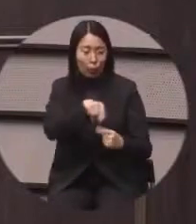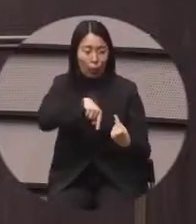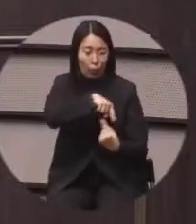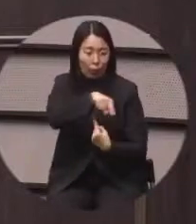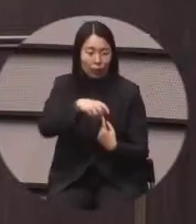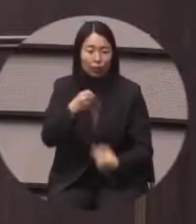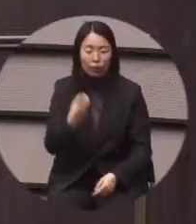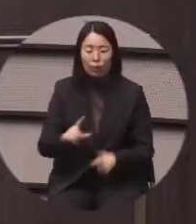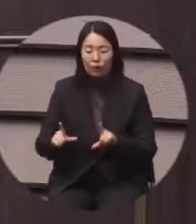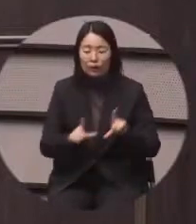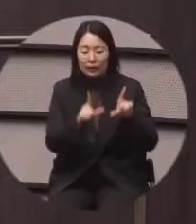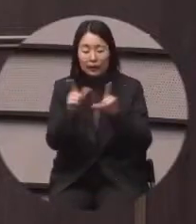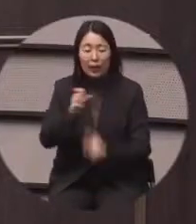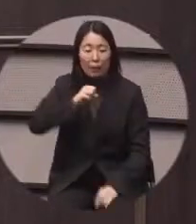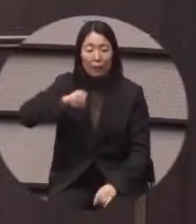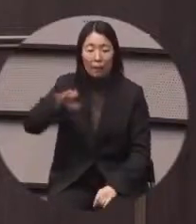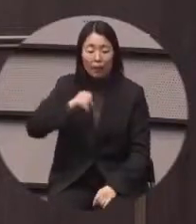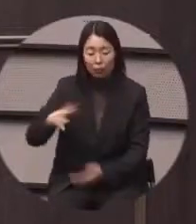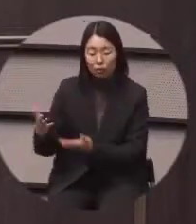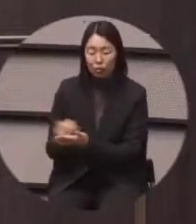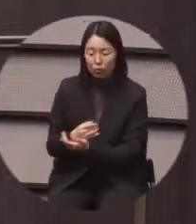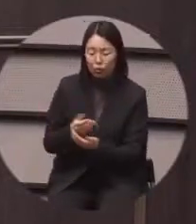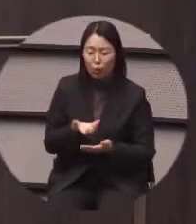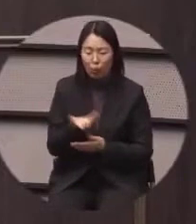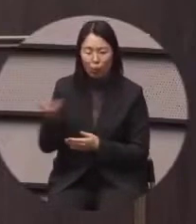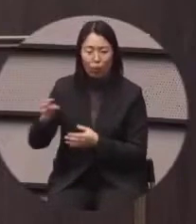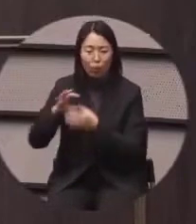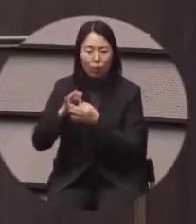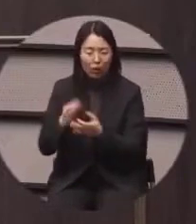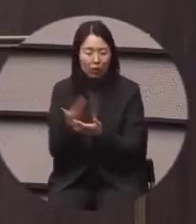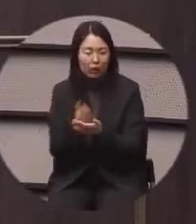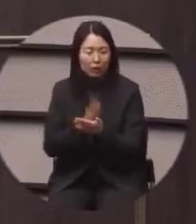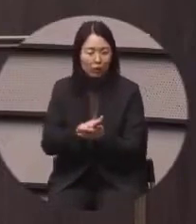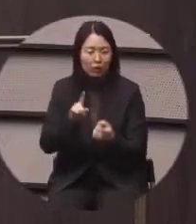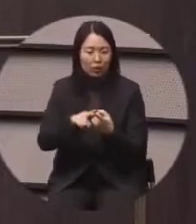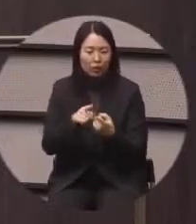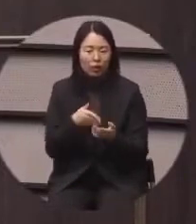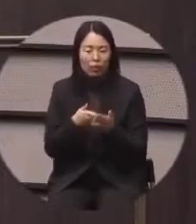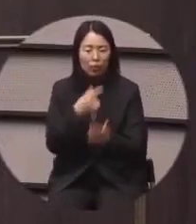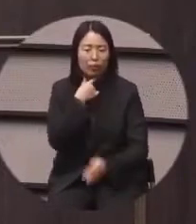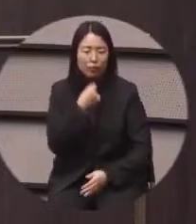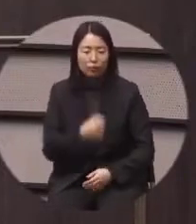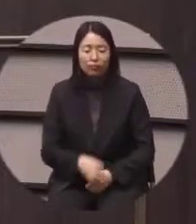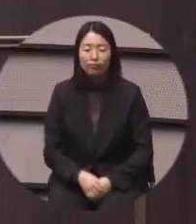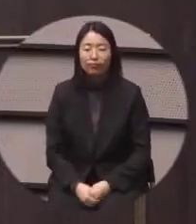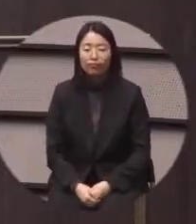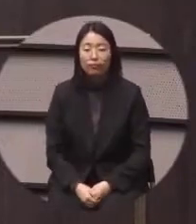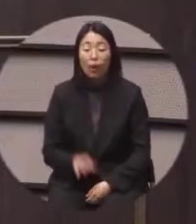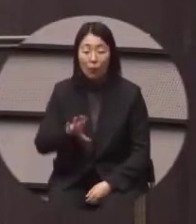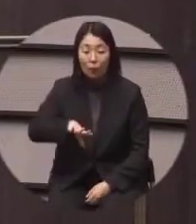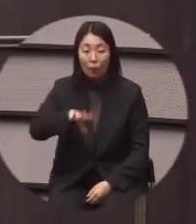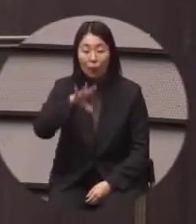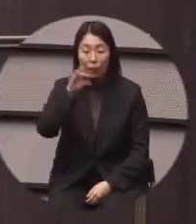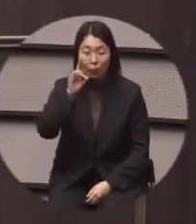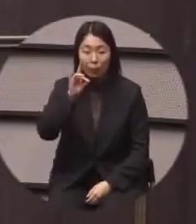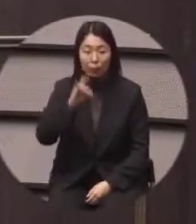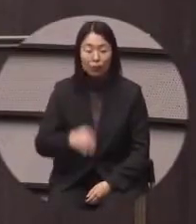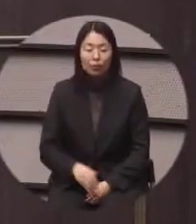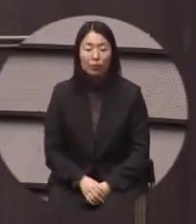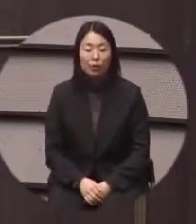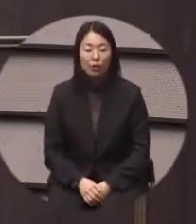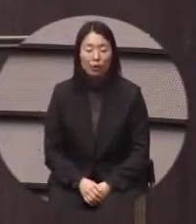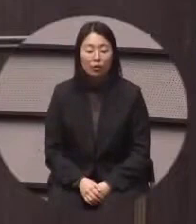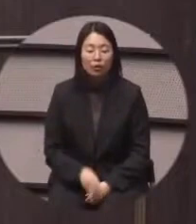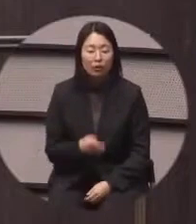폐기물 수집 운반 용역에 대한 개선 방안을 마련하고자 이 자리에 섰습니다. 먼저 기부채납 토지